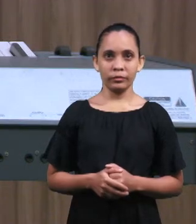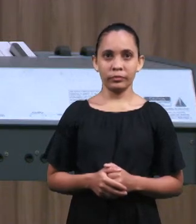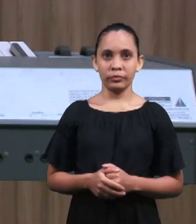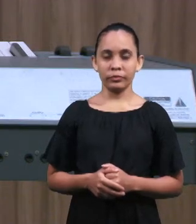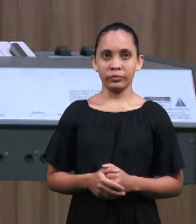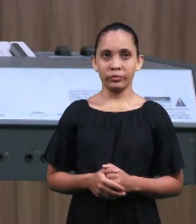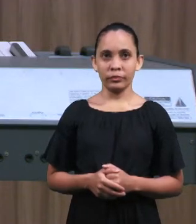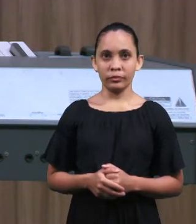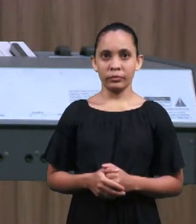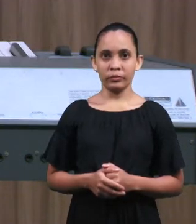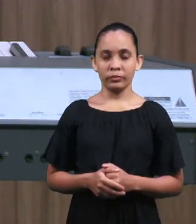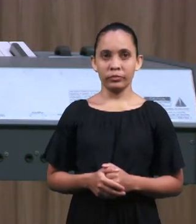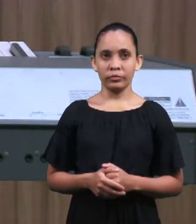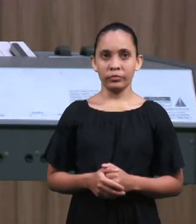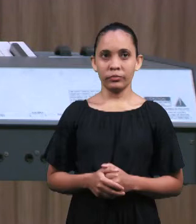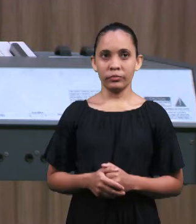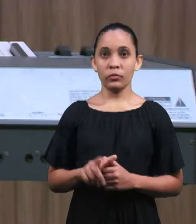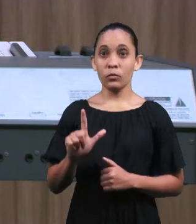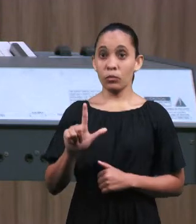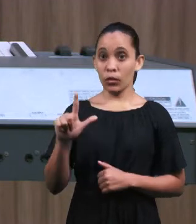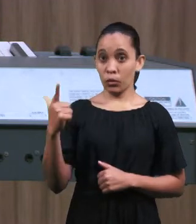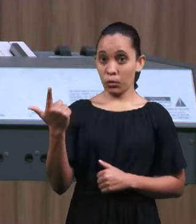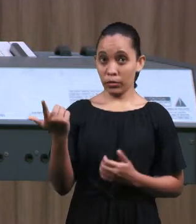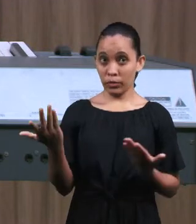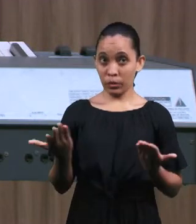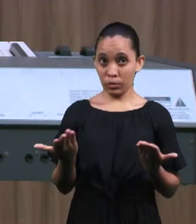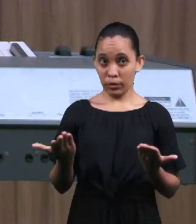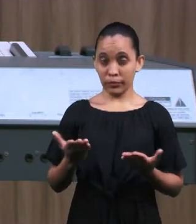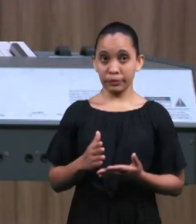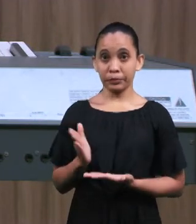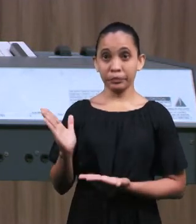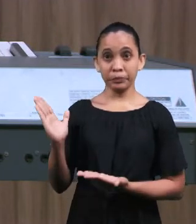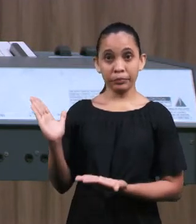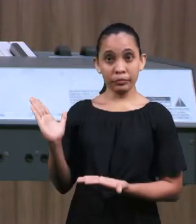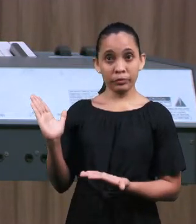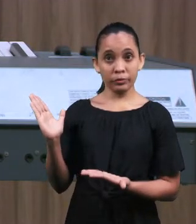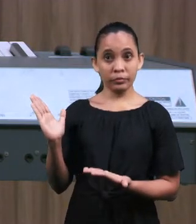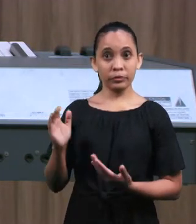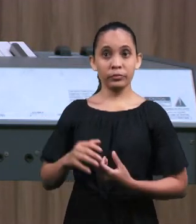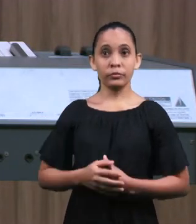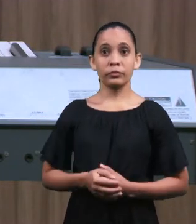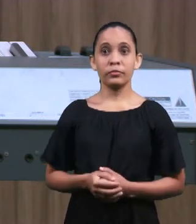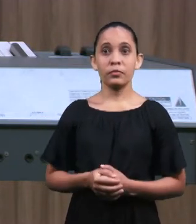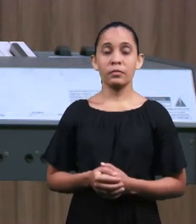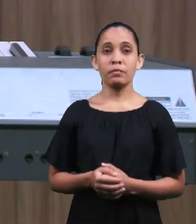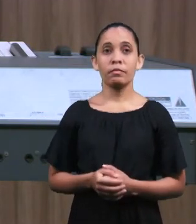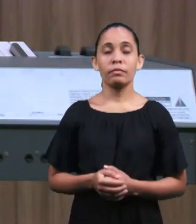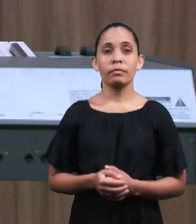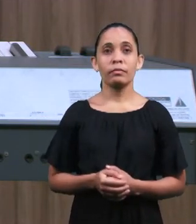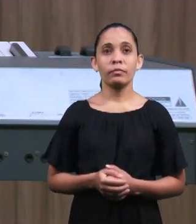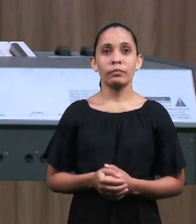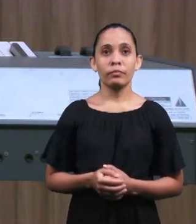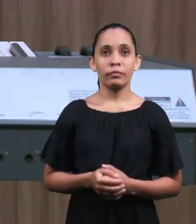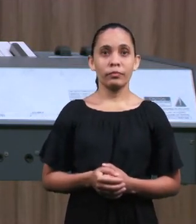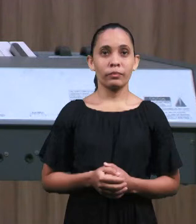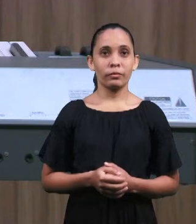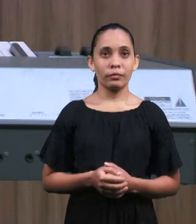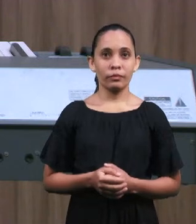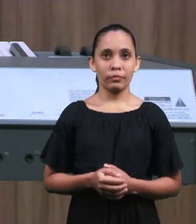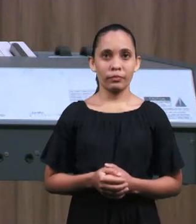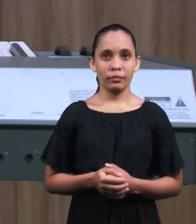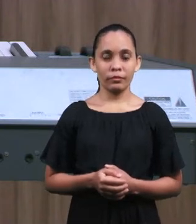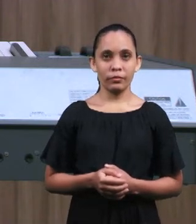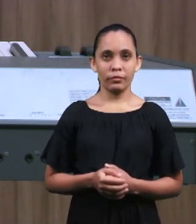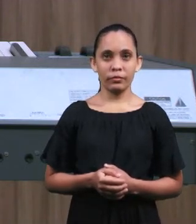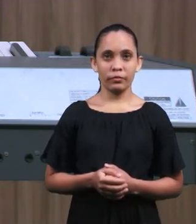Une prochaine phrase. Do, ré, mi, ré, mi, ré, do.